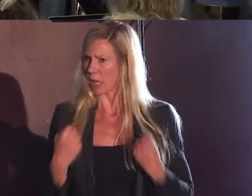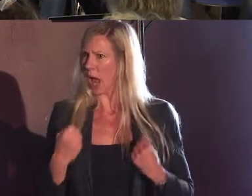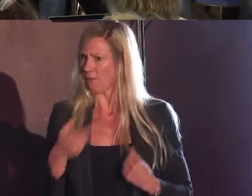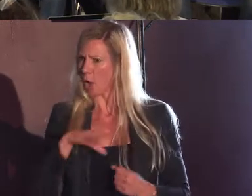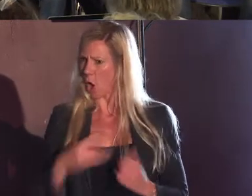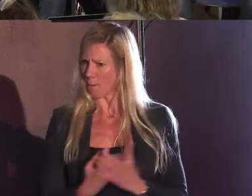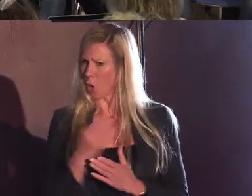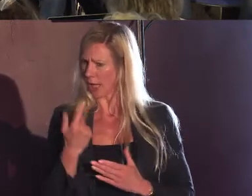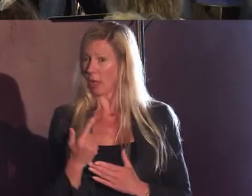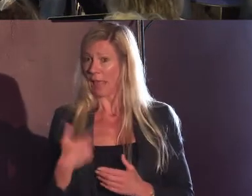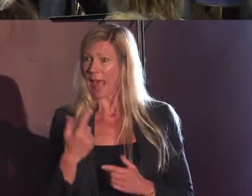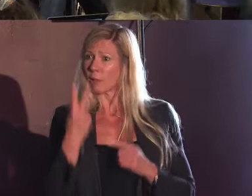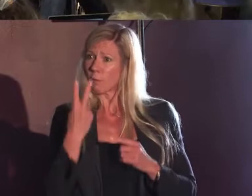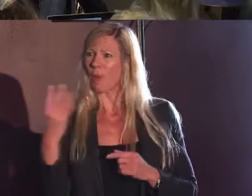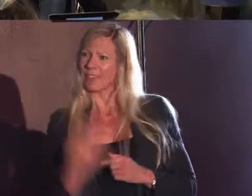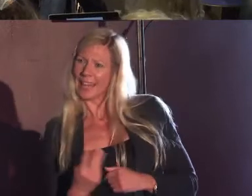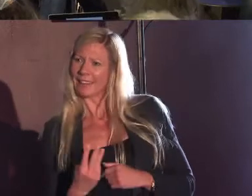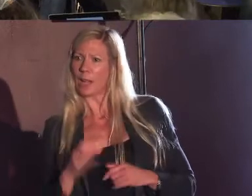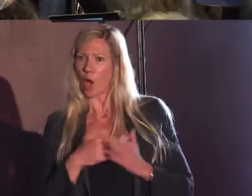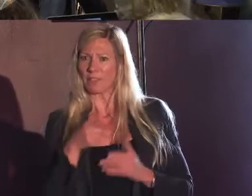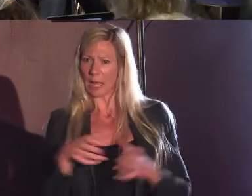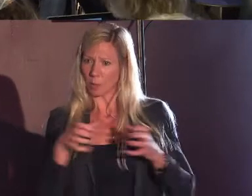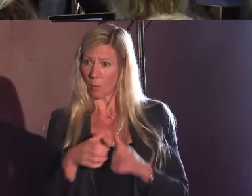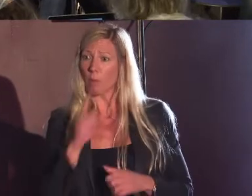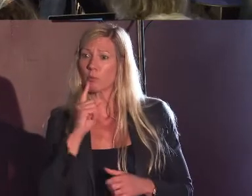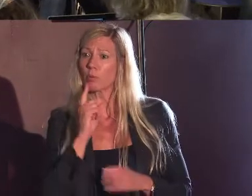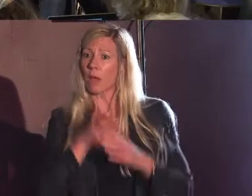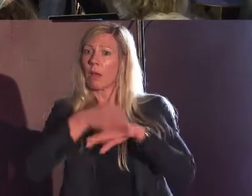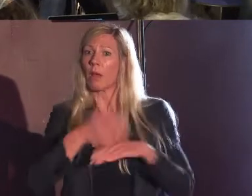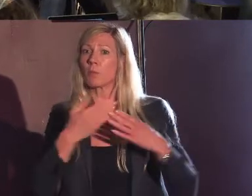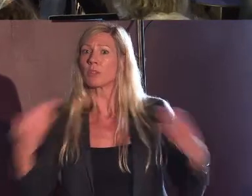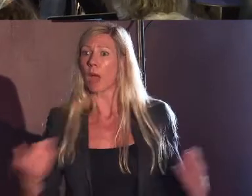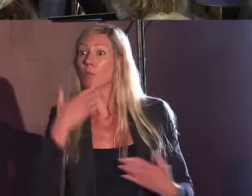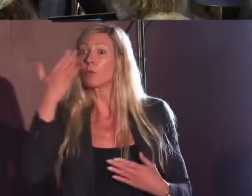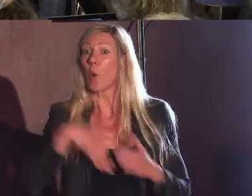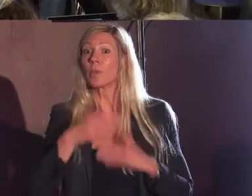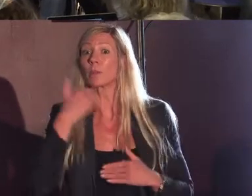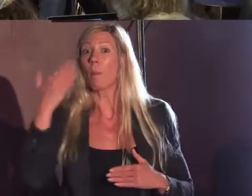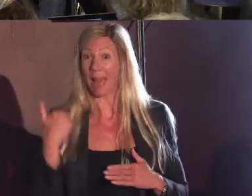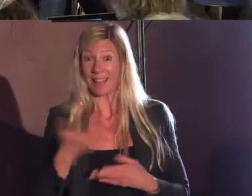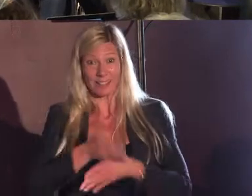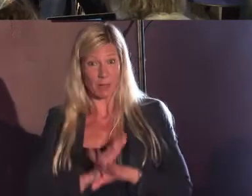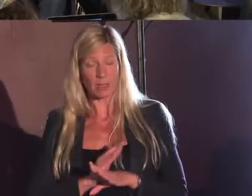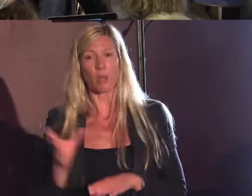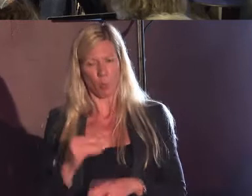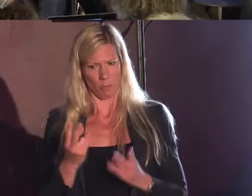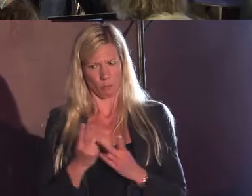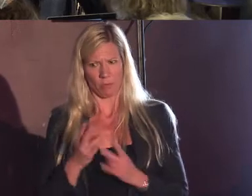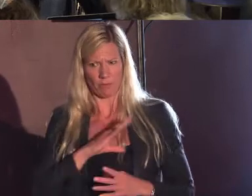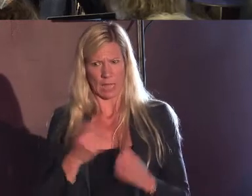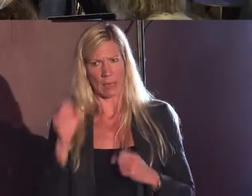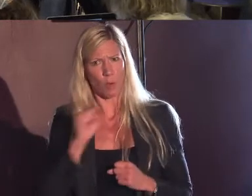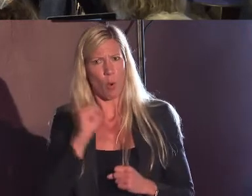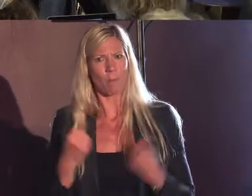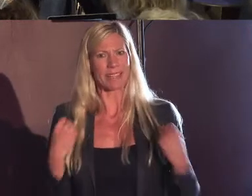verkligen. 2/3 av den gruppen går på museum under sommartid, i semestertid. Så det är klart att här finns en enorm kraft för besöksnäring och